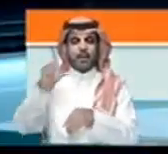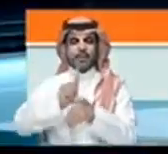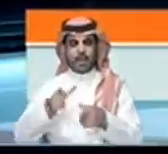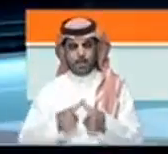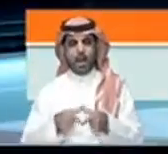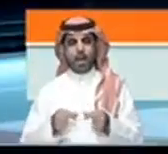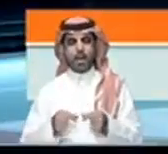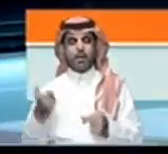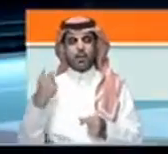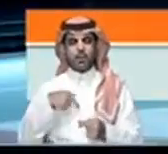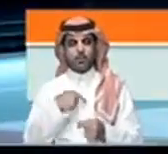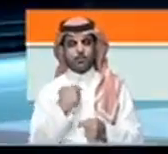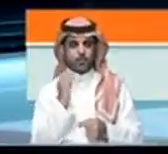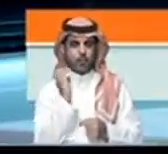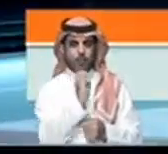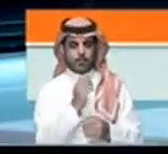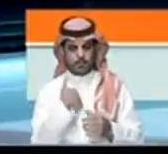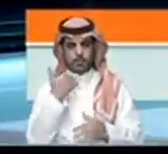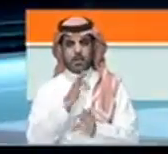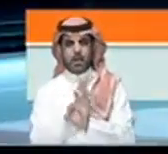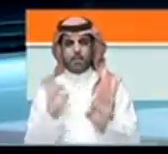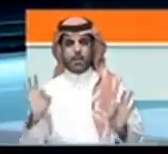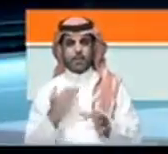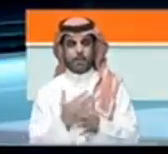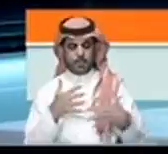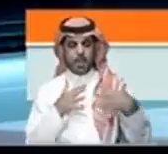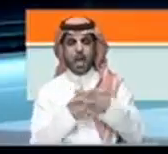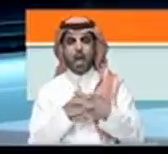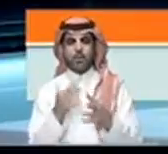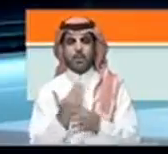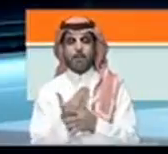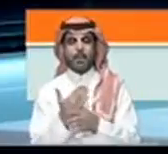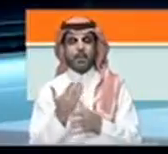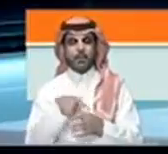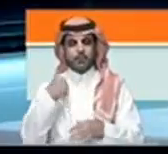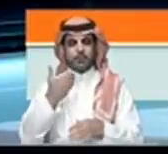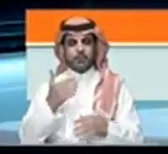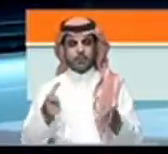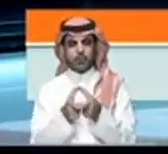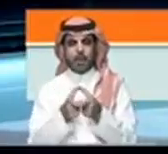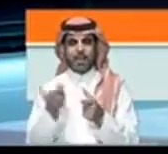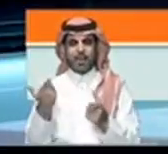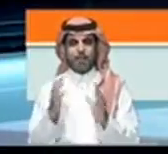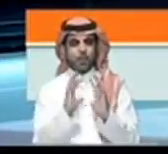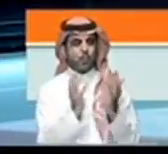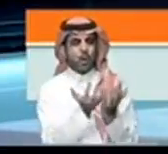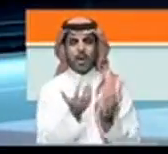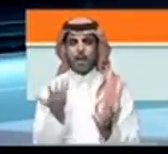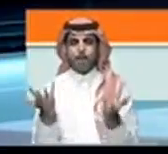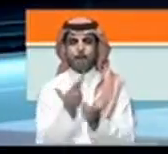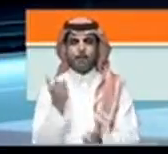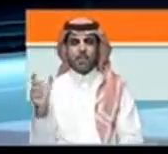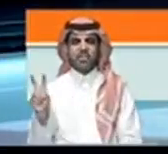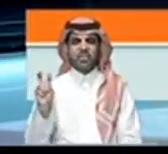اليابان كذلك استعداد حكومته للتعاون في سبل انجاح اعمال قمه دول مجموعه العشرين القادمه